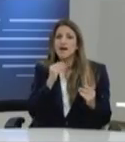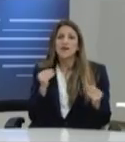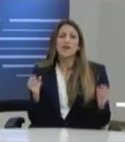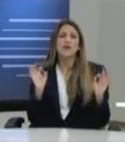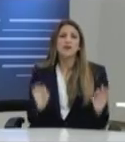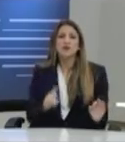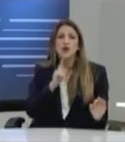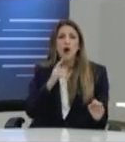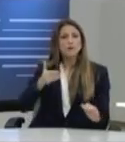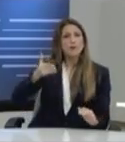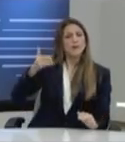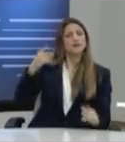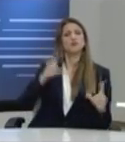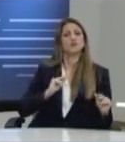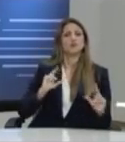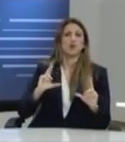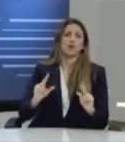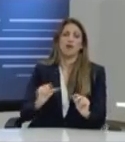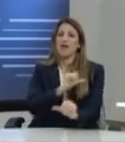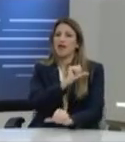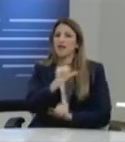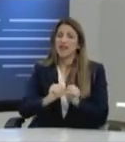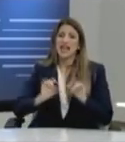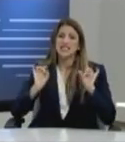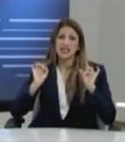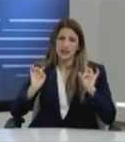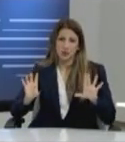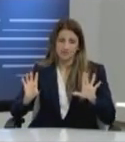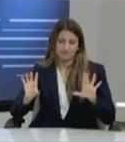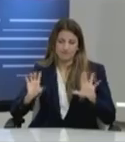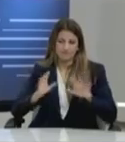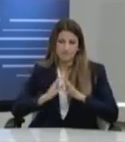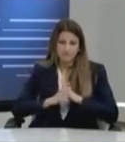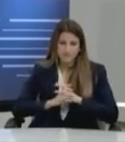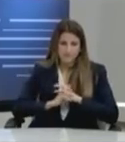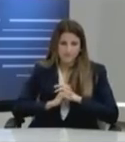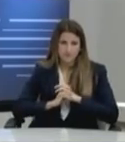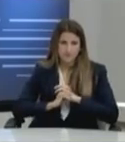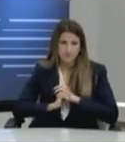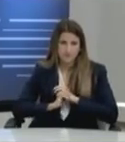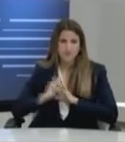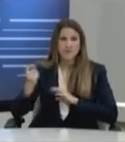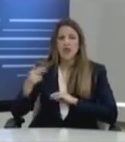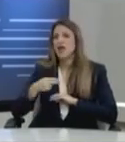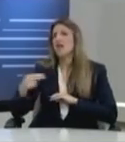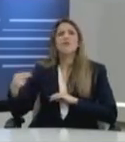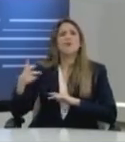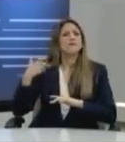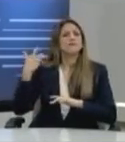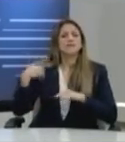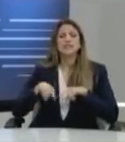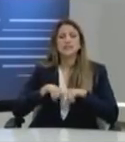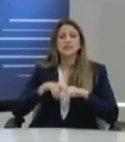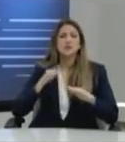τρόπο που έγινε σε όλες τις προηγούμενες αναθεωρήσεις. Έρχομαι τώρα στην θεωρία σας